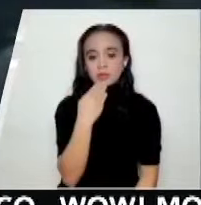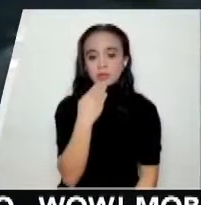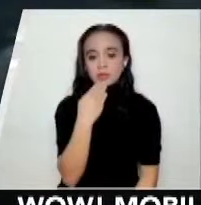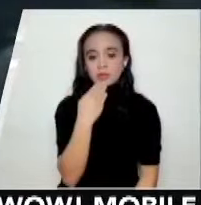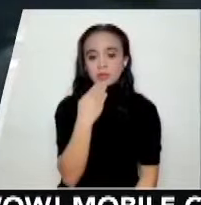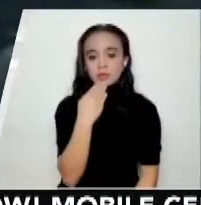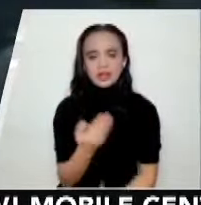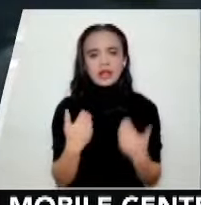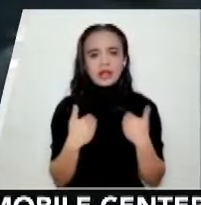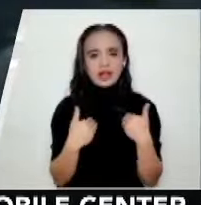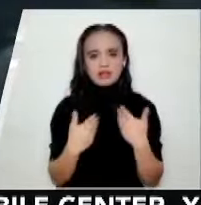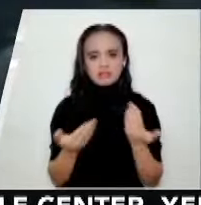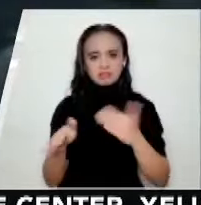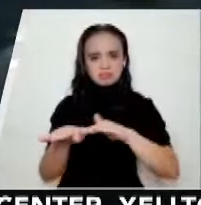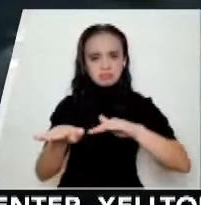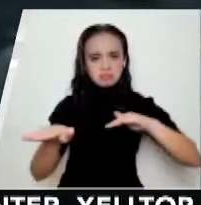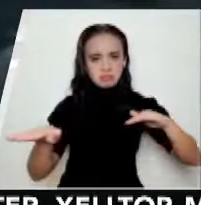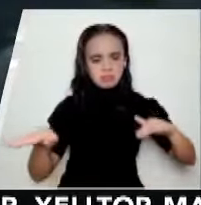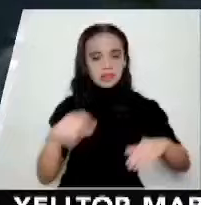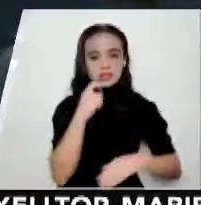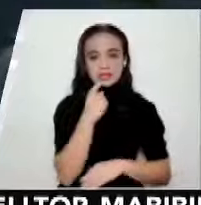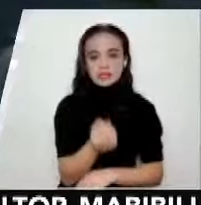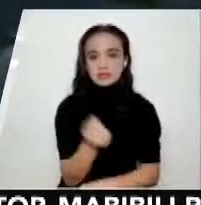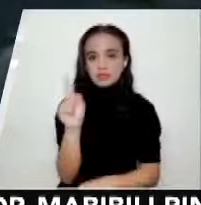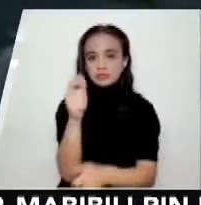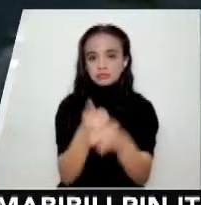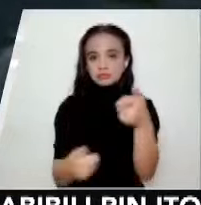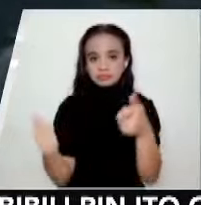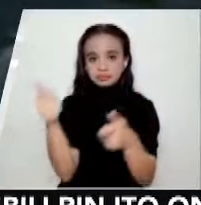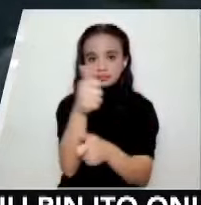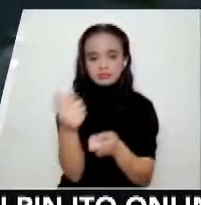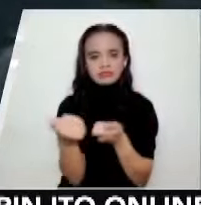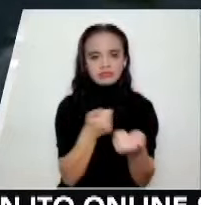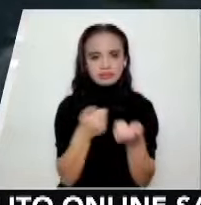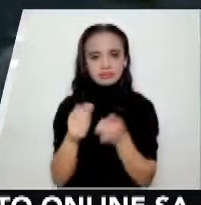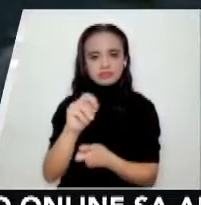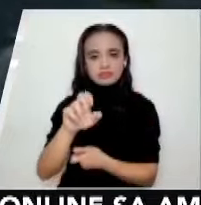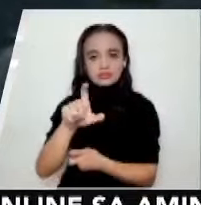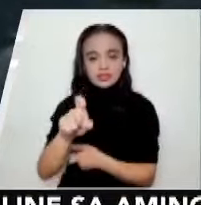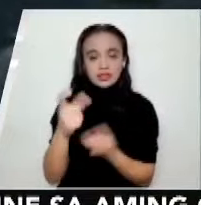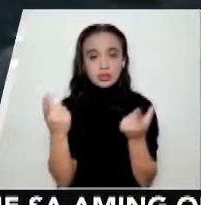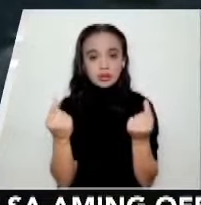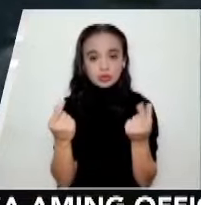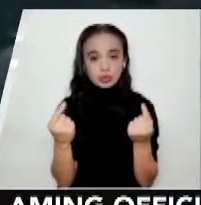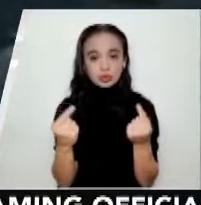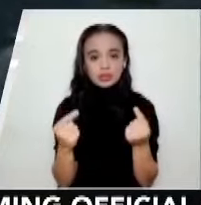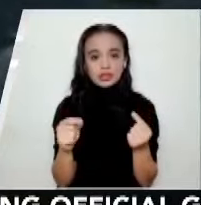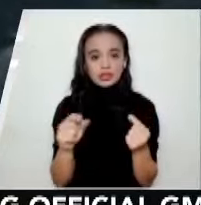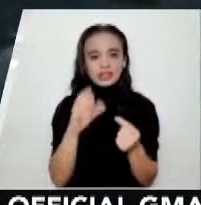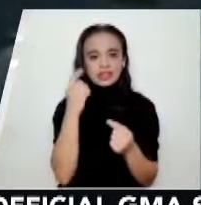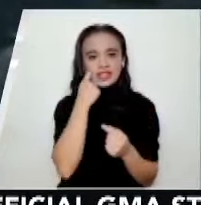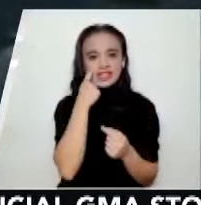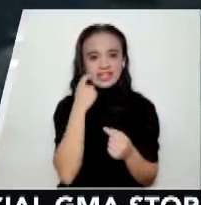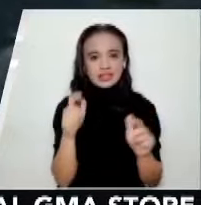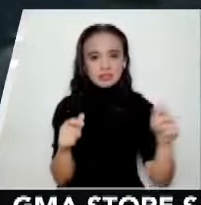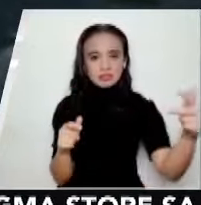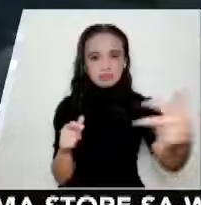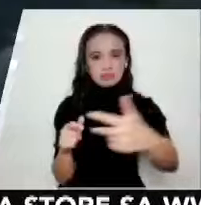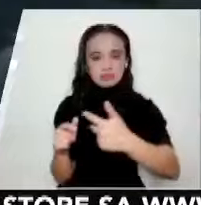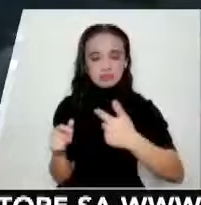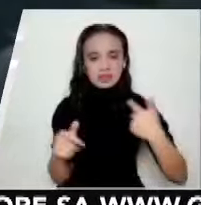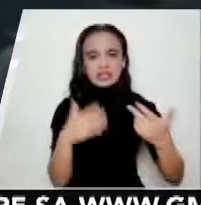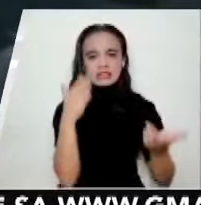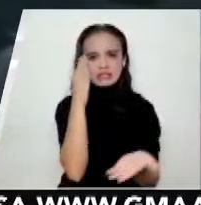traffic ayon po sa pamunuan ng NLEX kaya itinigil na yung counterflow na nabanggit ko kanina sa aking report at umabot na po